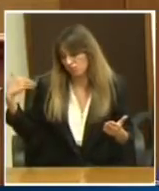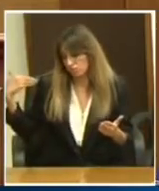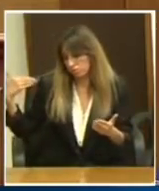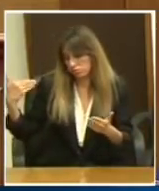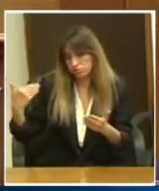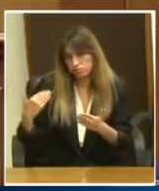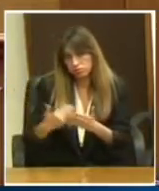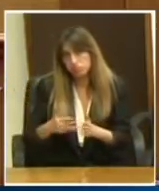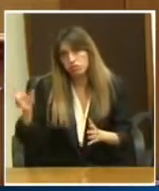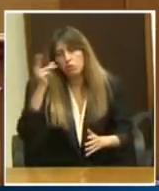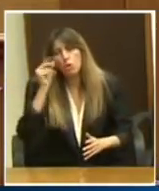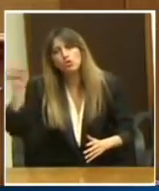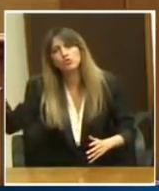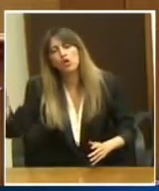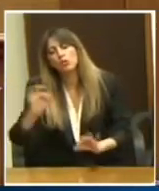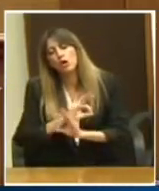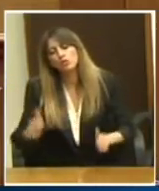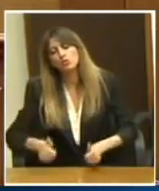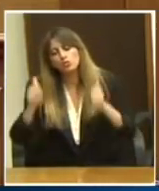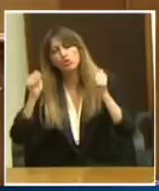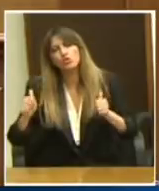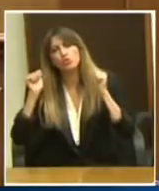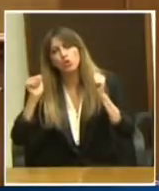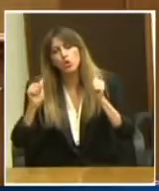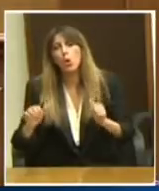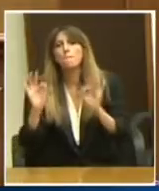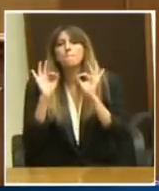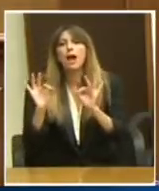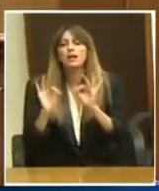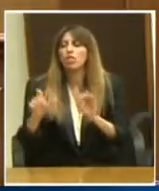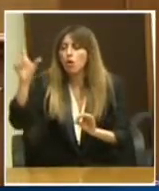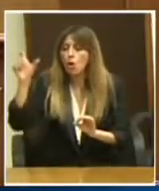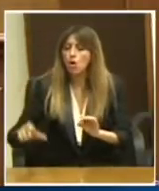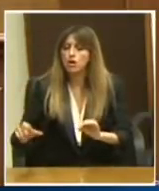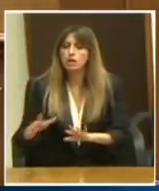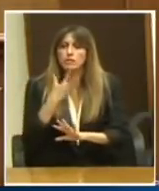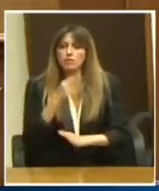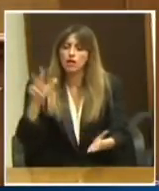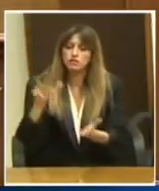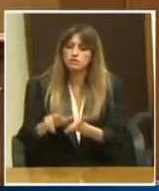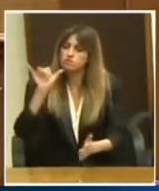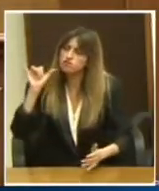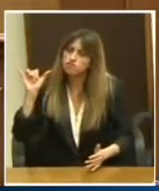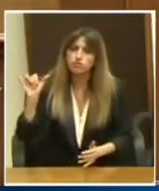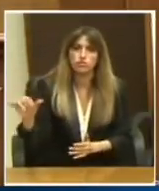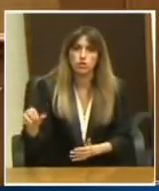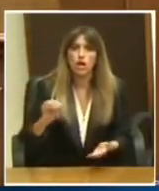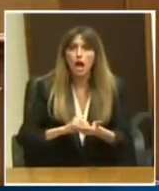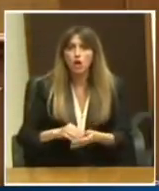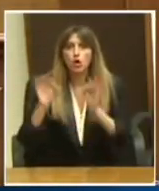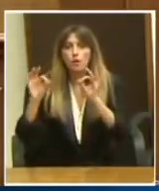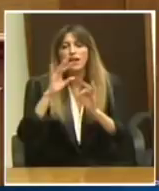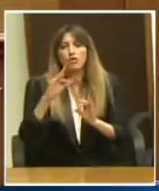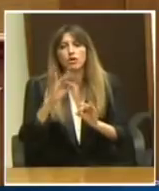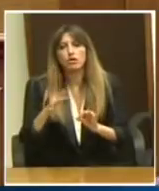τους γείτονές μας του όρου Μακεδόνσκι, Μακεδόνας, αλλά και η χρήση του όρου μακεδονική γλώσσα όλα αυτά τα